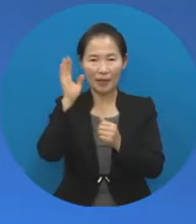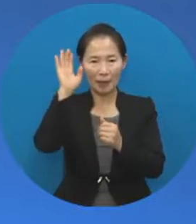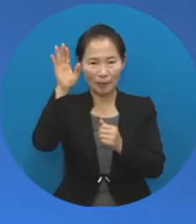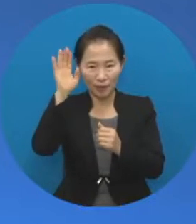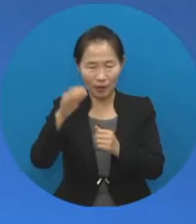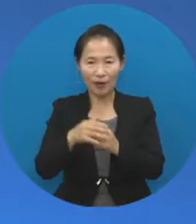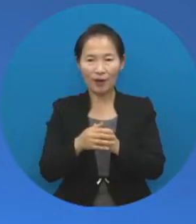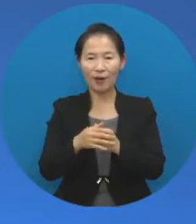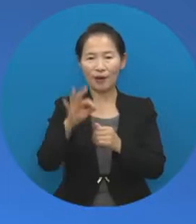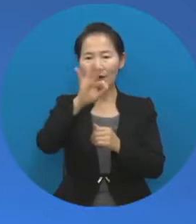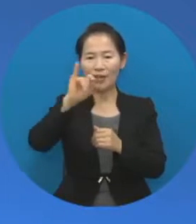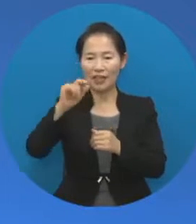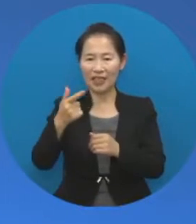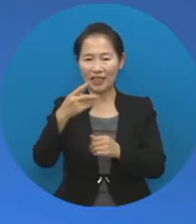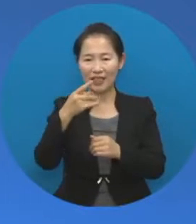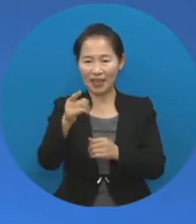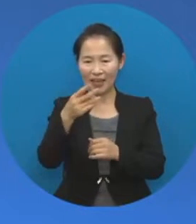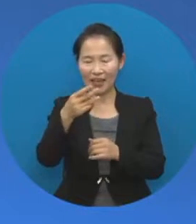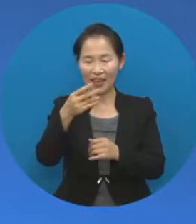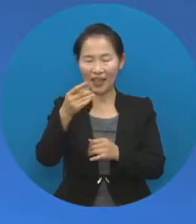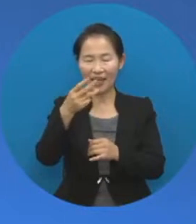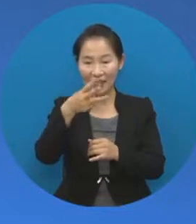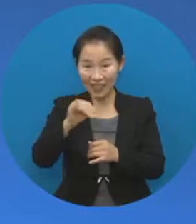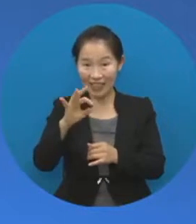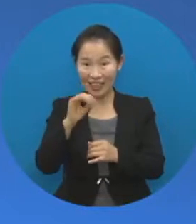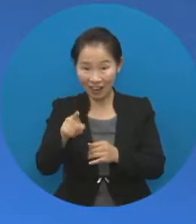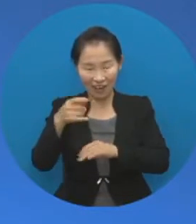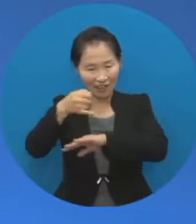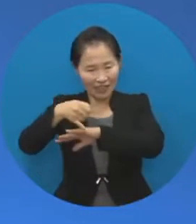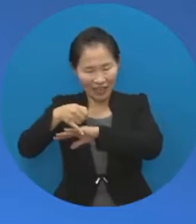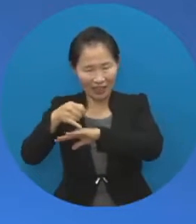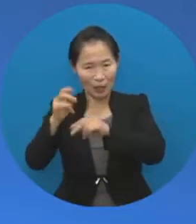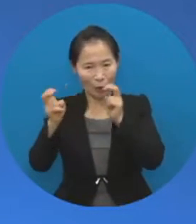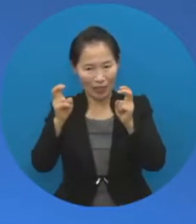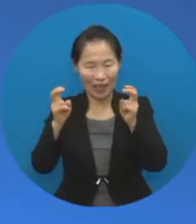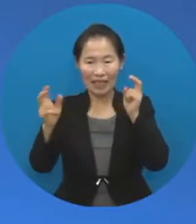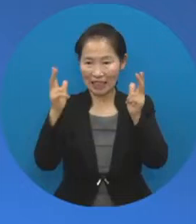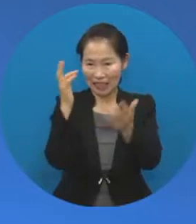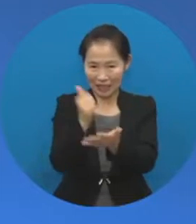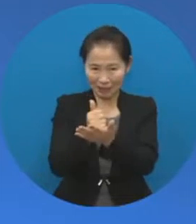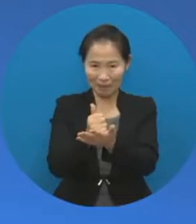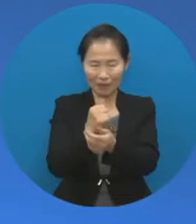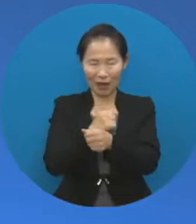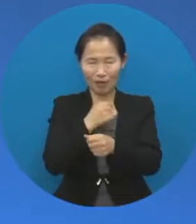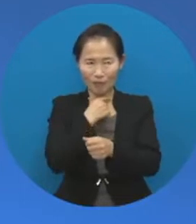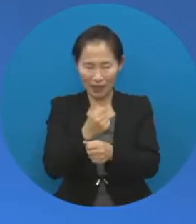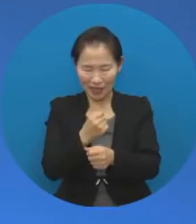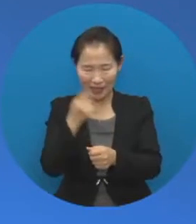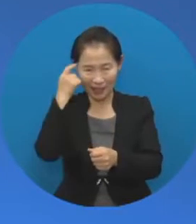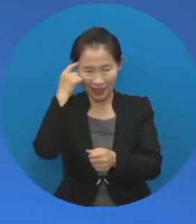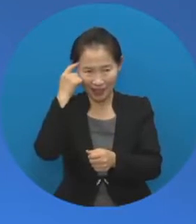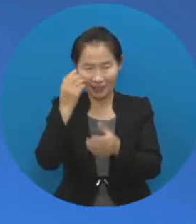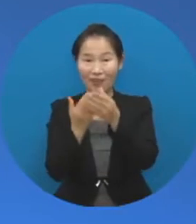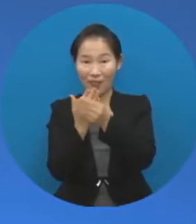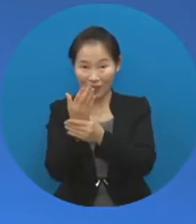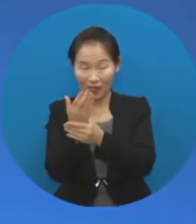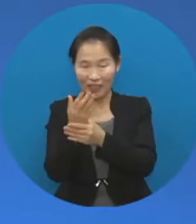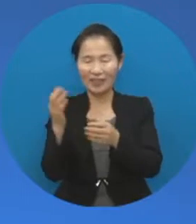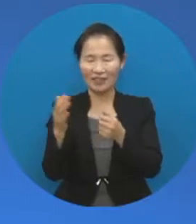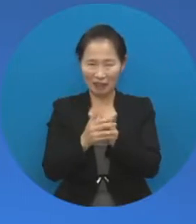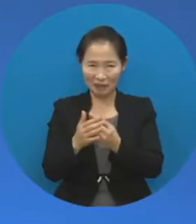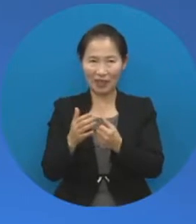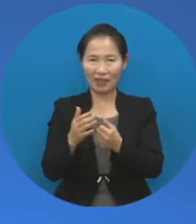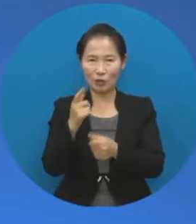사장님의 꿈이 떠올랐어요. 그래서 그 꿈을 적고 구체적으로 기도하라고 하셔서